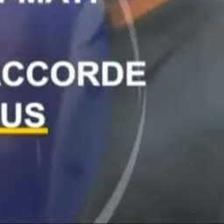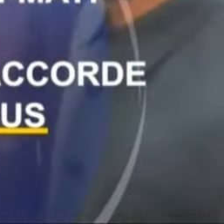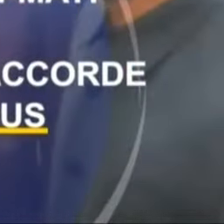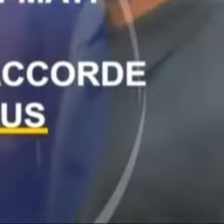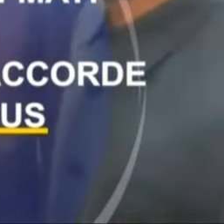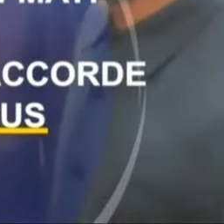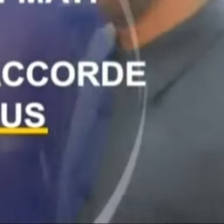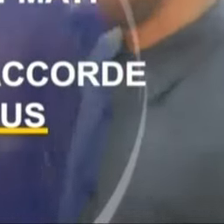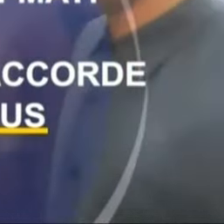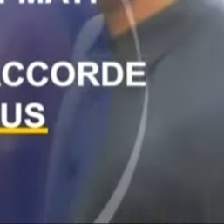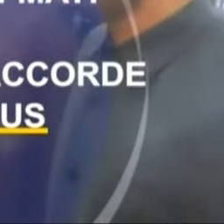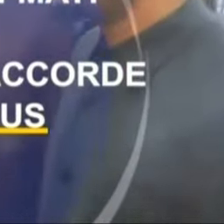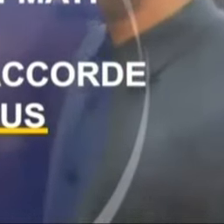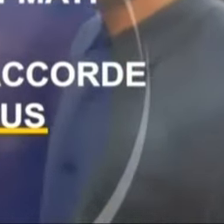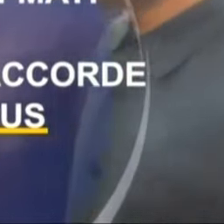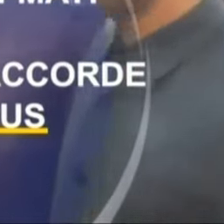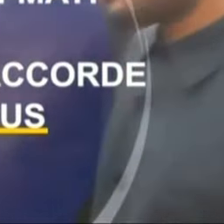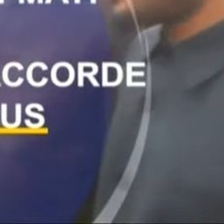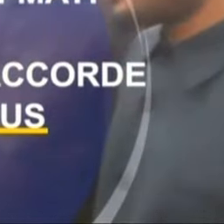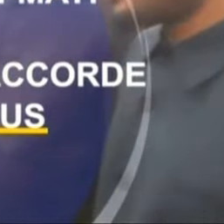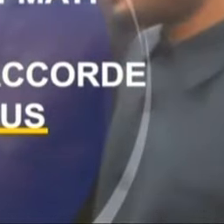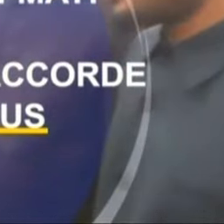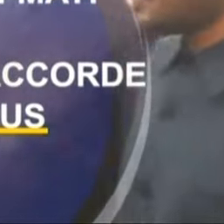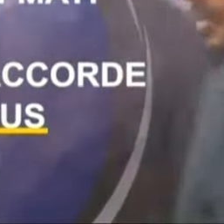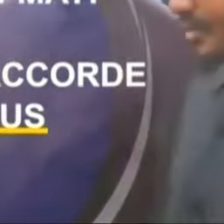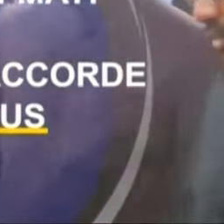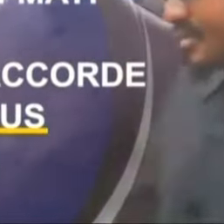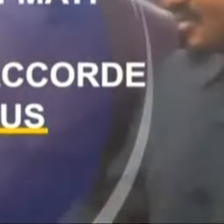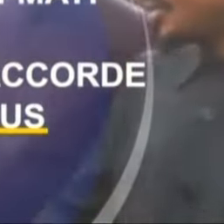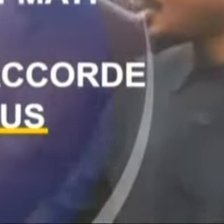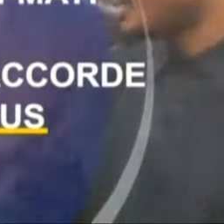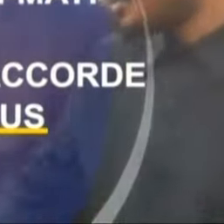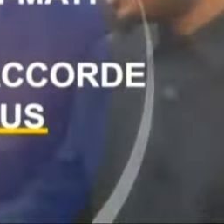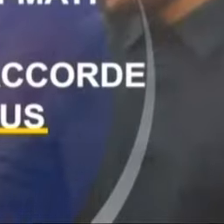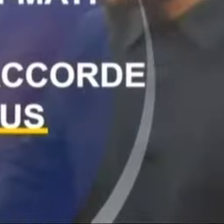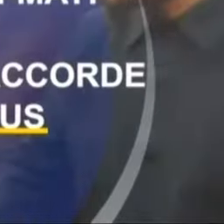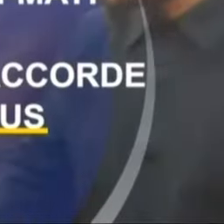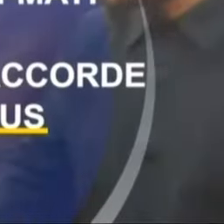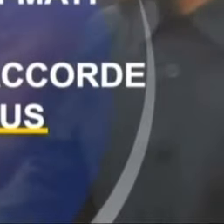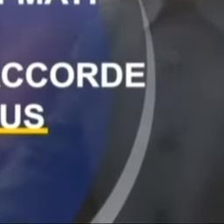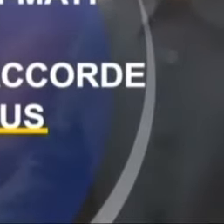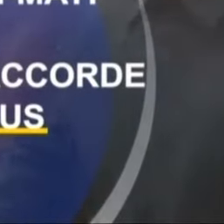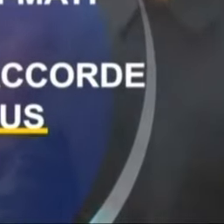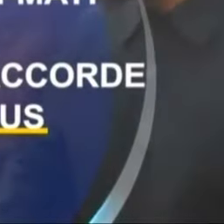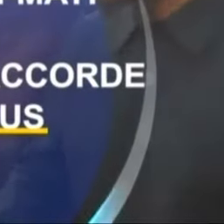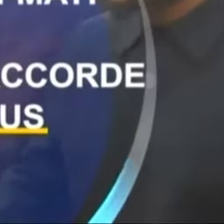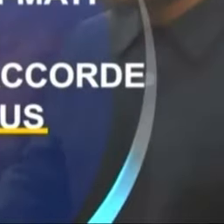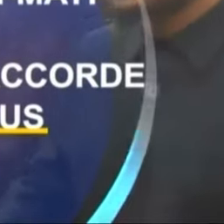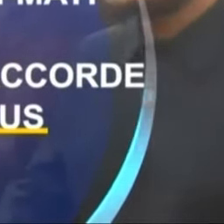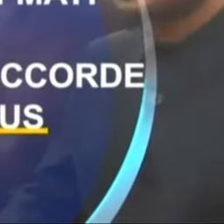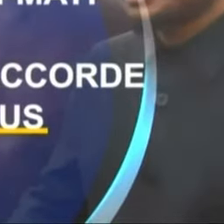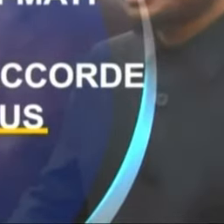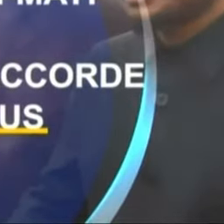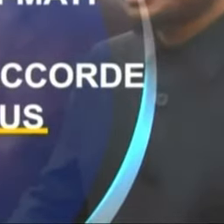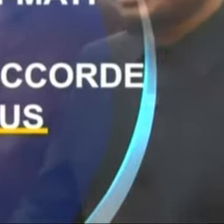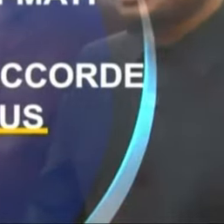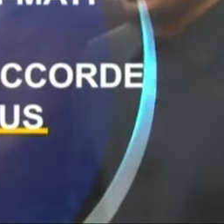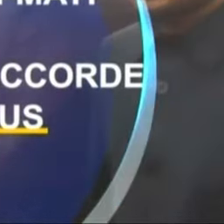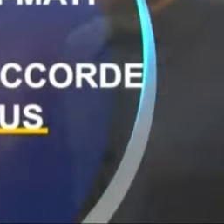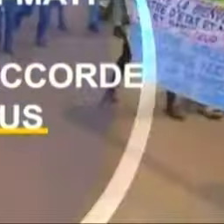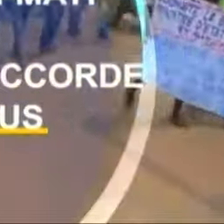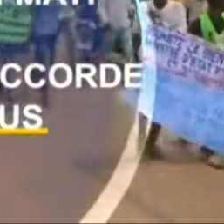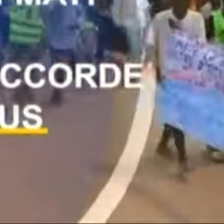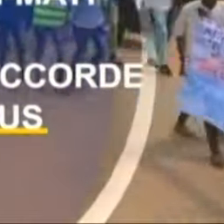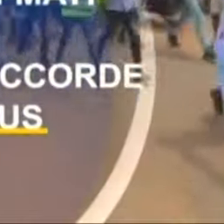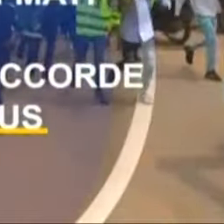et garde des Sceaux, cela dans le cadre du processus de désengorgement des lieux de détention. Plusieurs détenus ont bénéficié d'une liberté